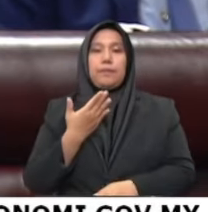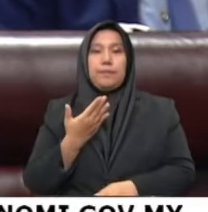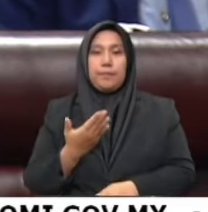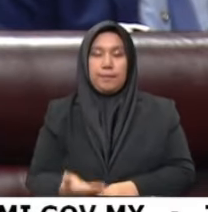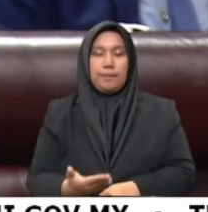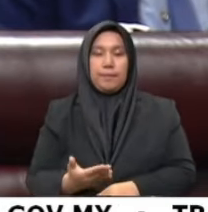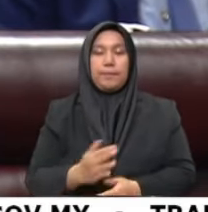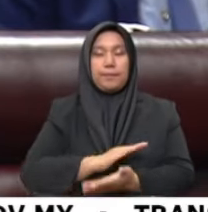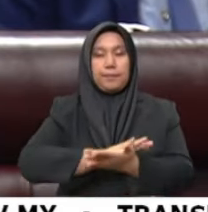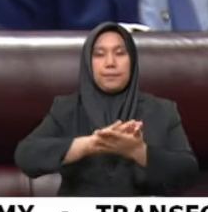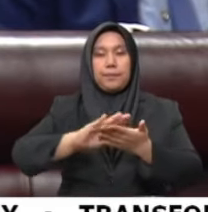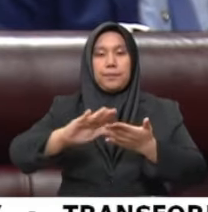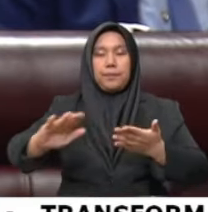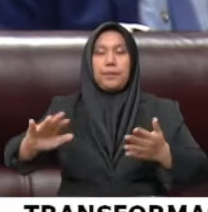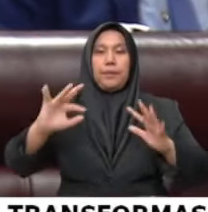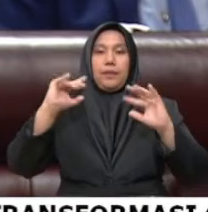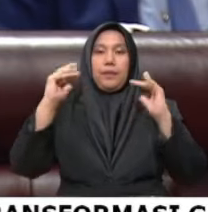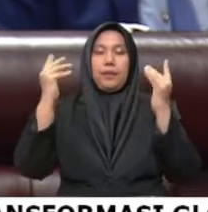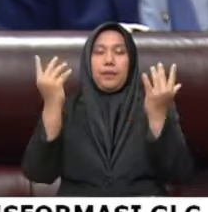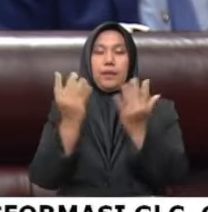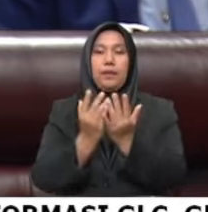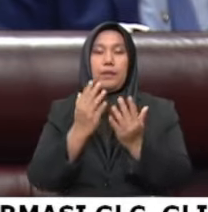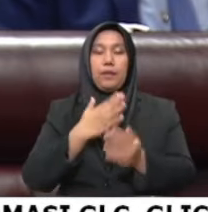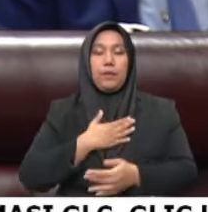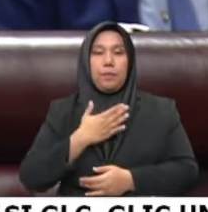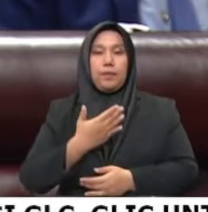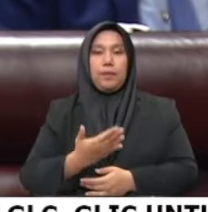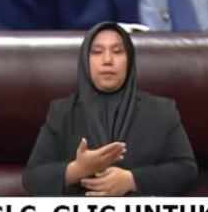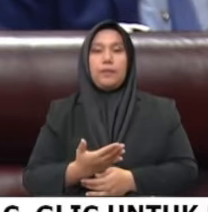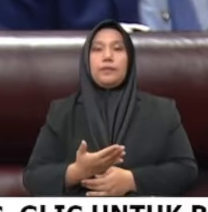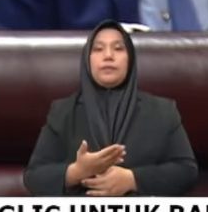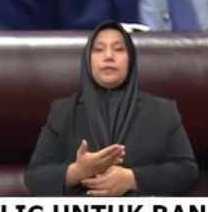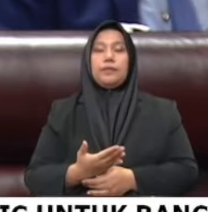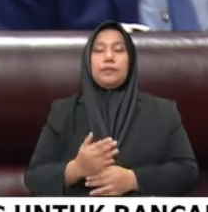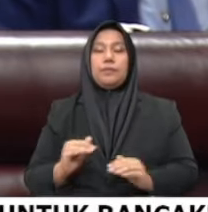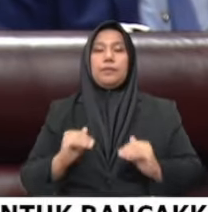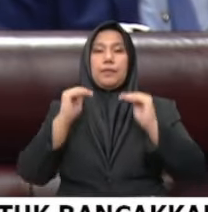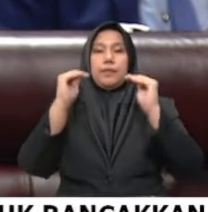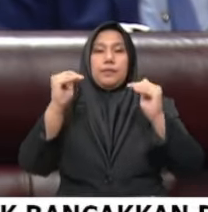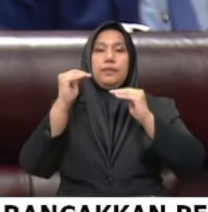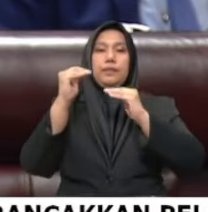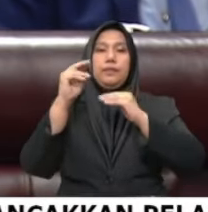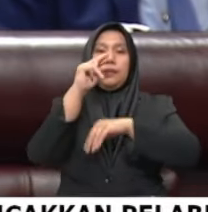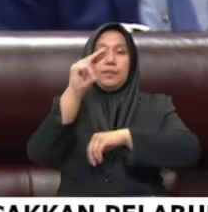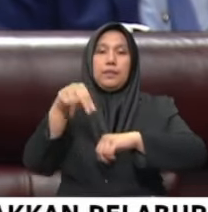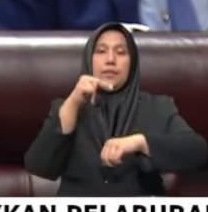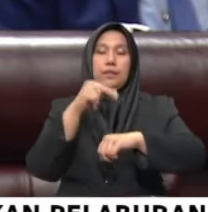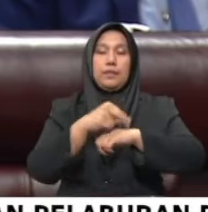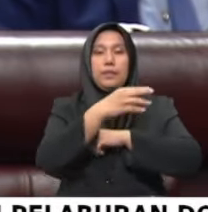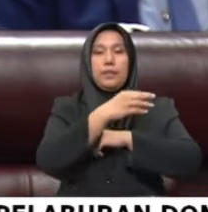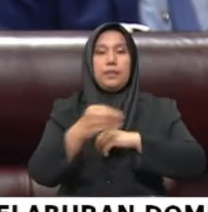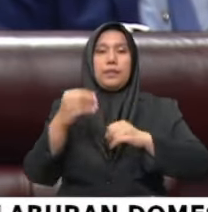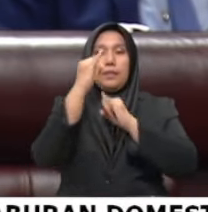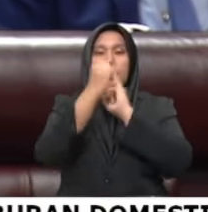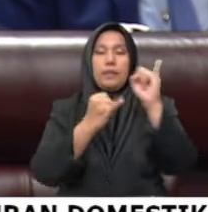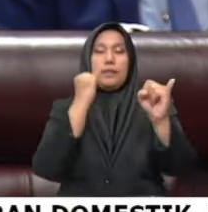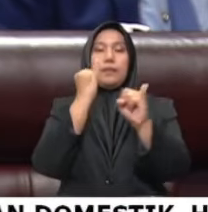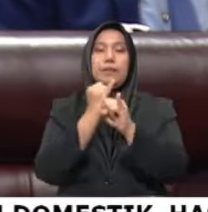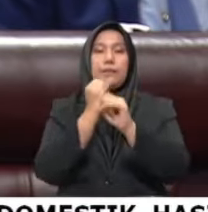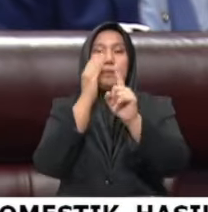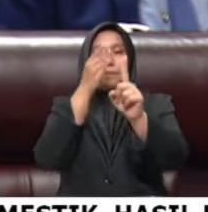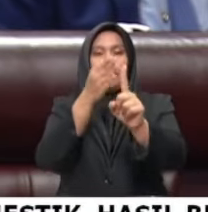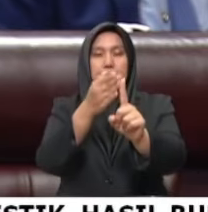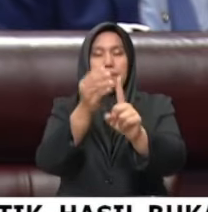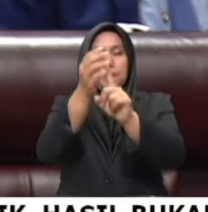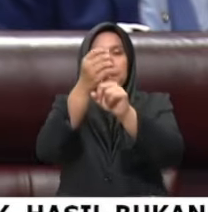agenda kelestarian alam sekitar termasuk komitmen-komitmen kita sama ada di peringkat nasional maupun di peringkat antarabangsa termasuk ke arah